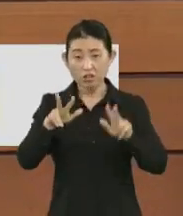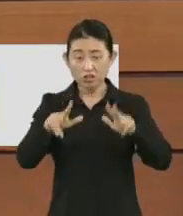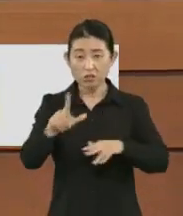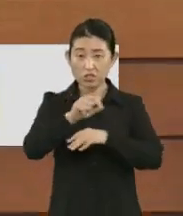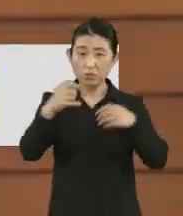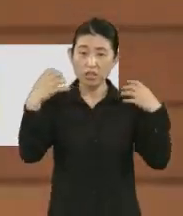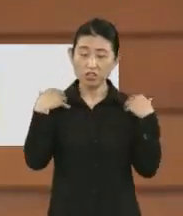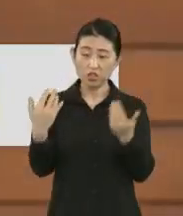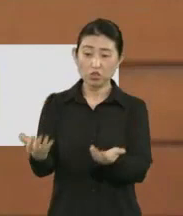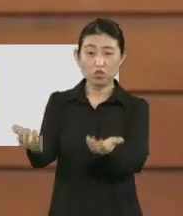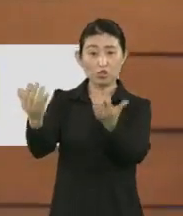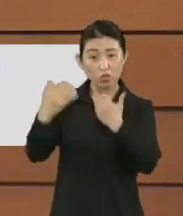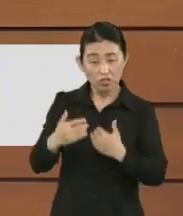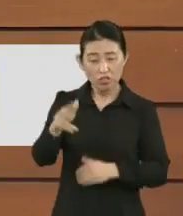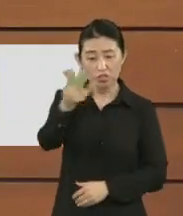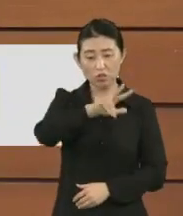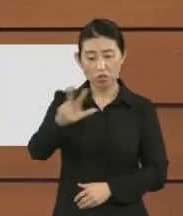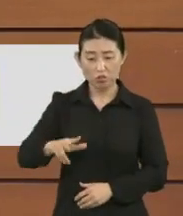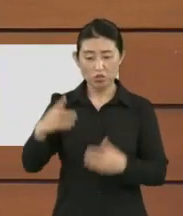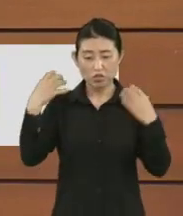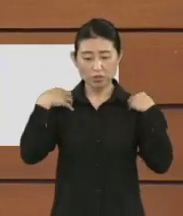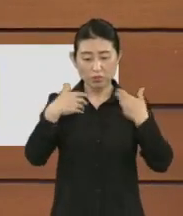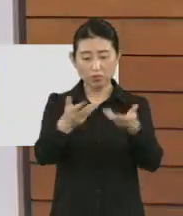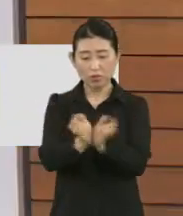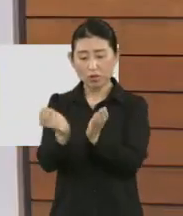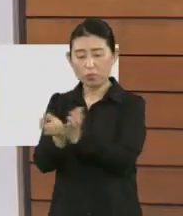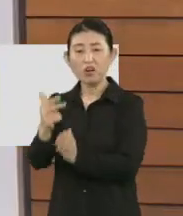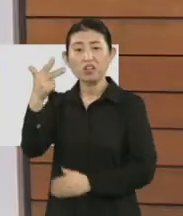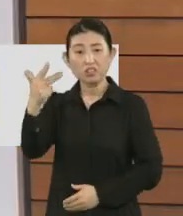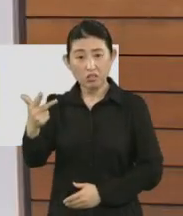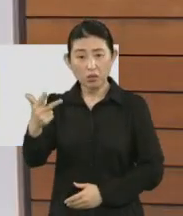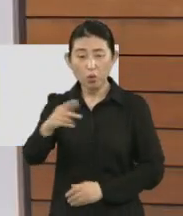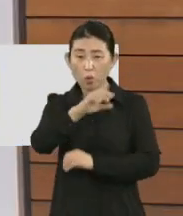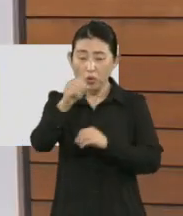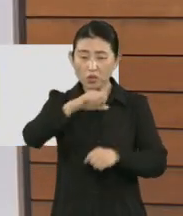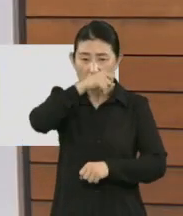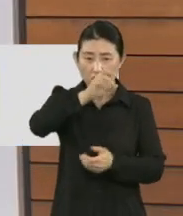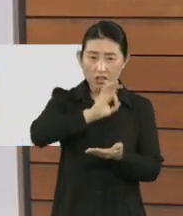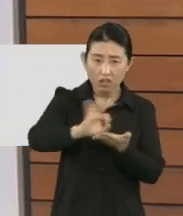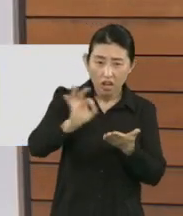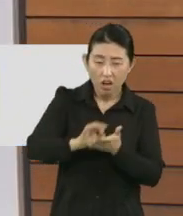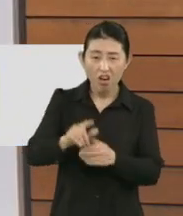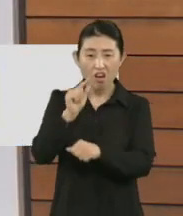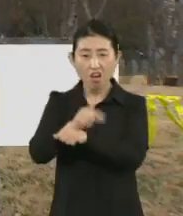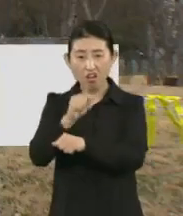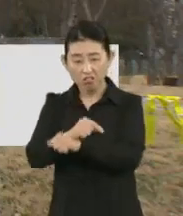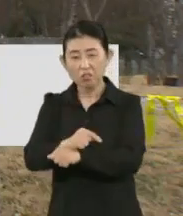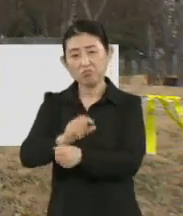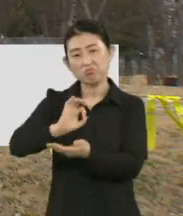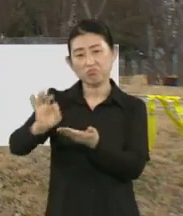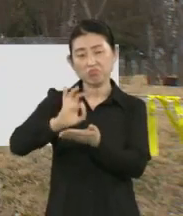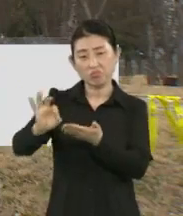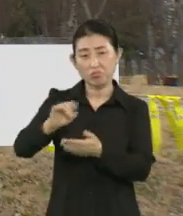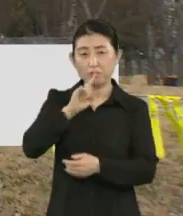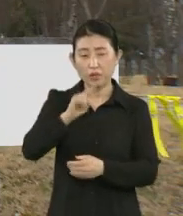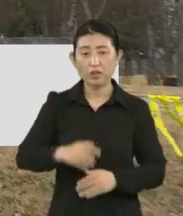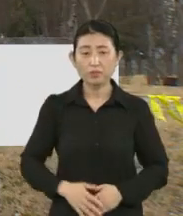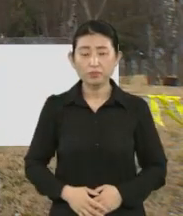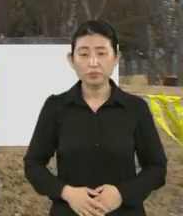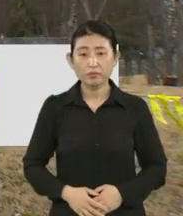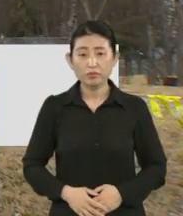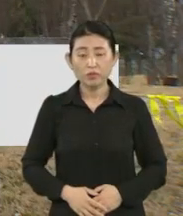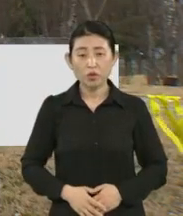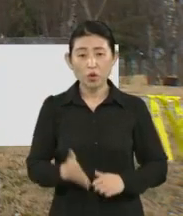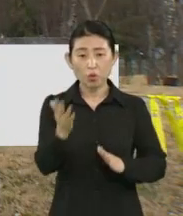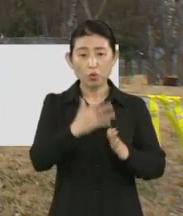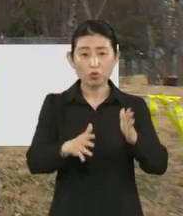등 유치에 나선 전국 7개 자치단체는 예산과 행정력만 낭비하고 있다는 지적입니다. 공주시를